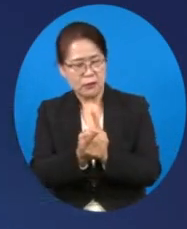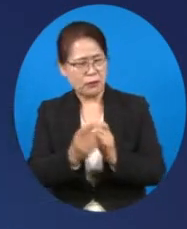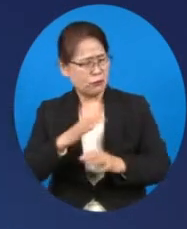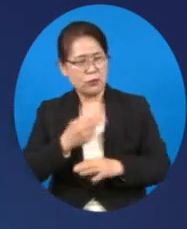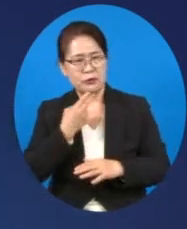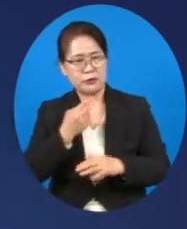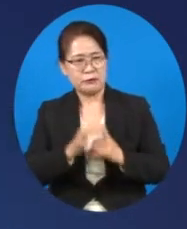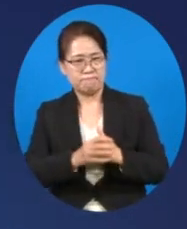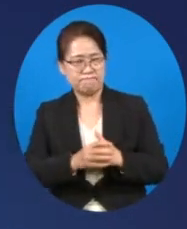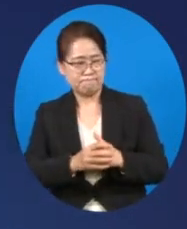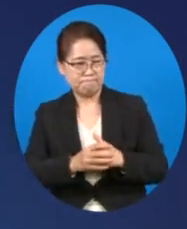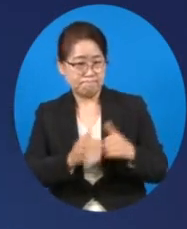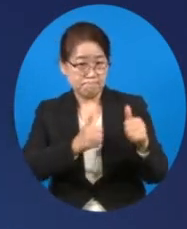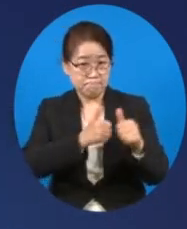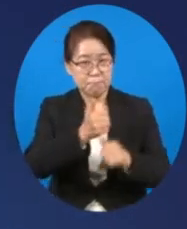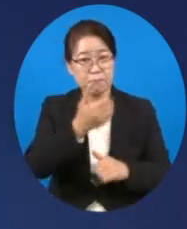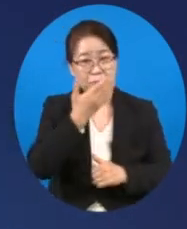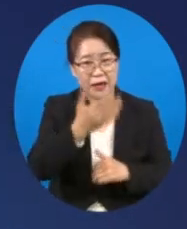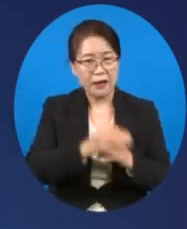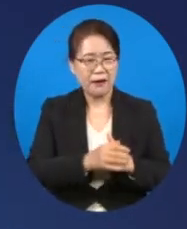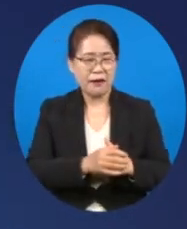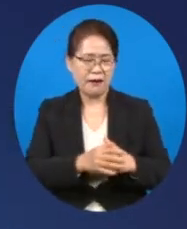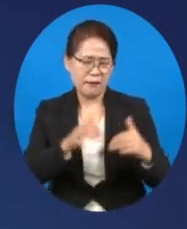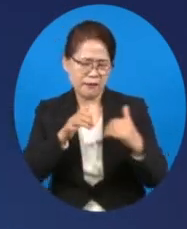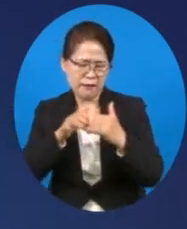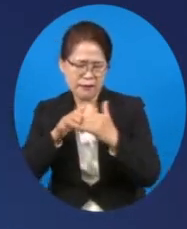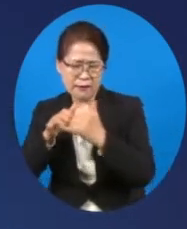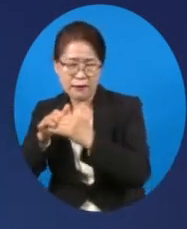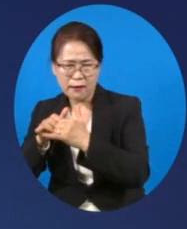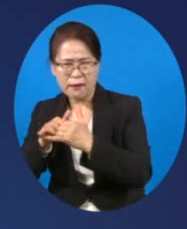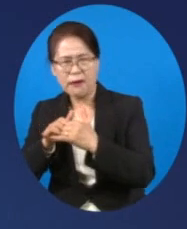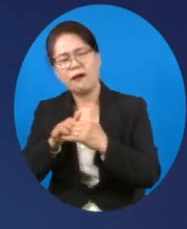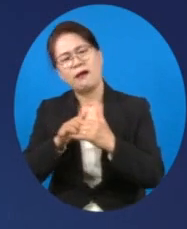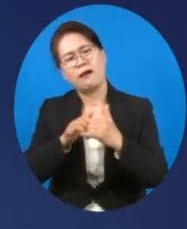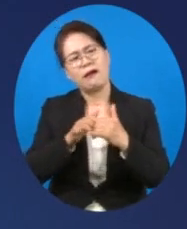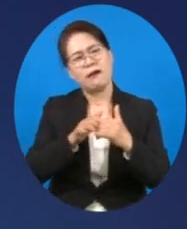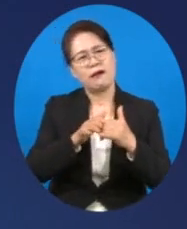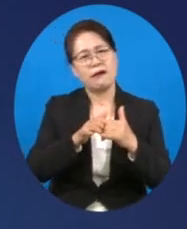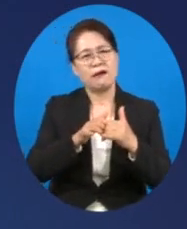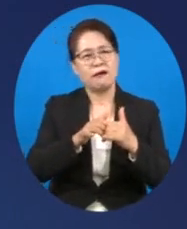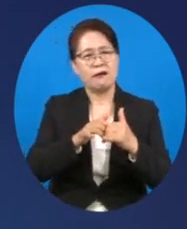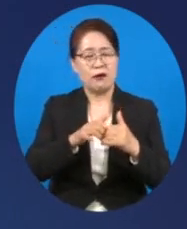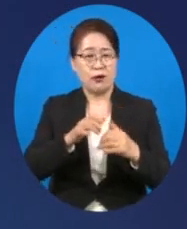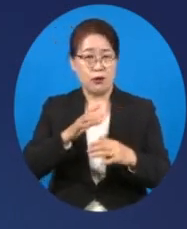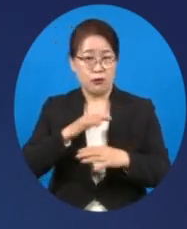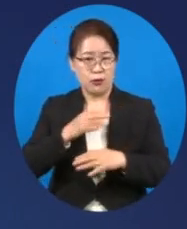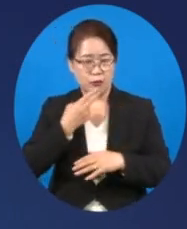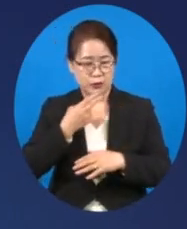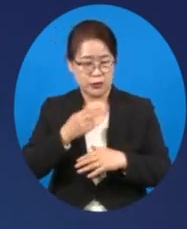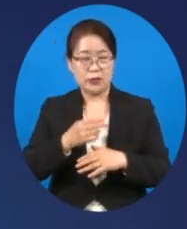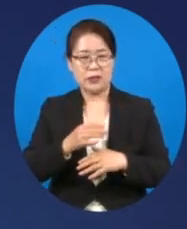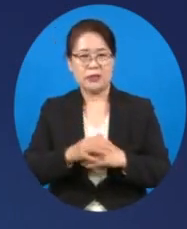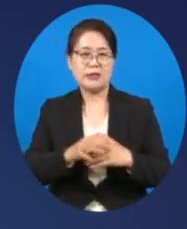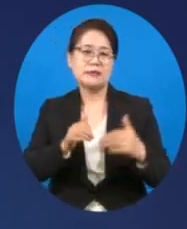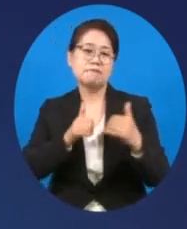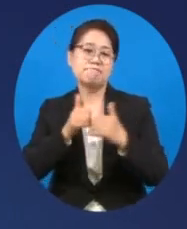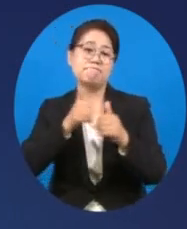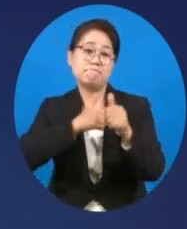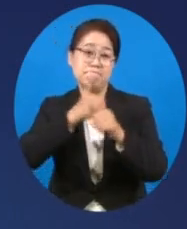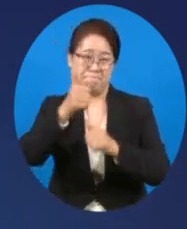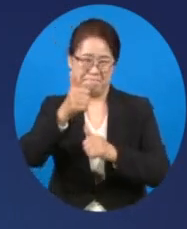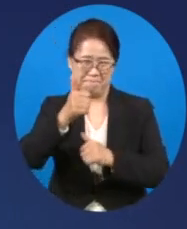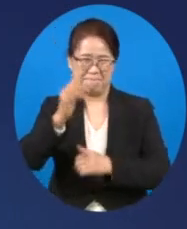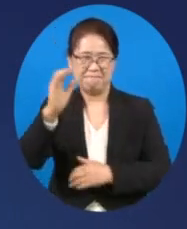있었고 수많은 전쟁 블레셋과의 전쟁에도 두려움 없이 나가서 승리할 수가